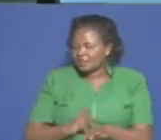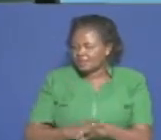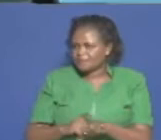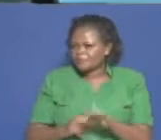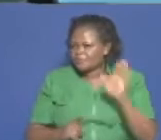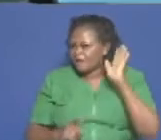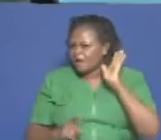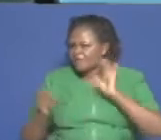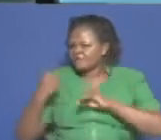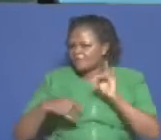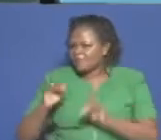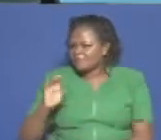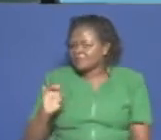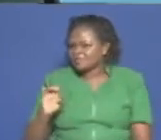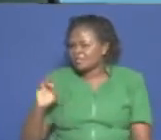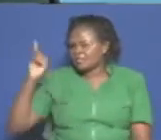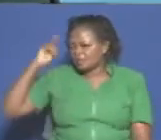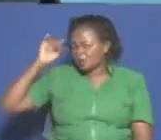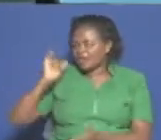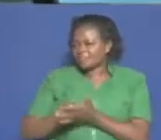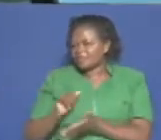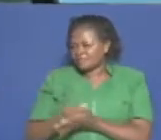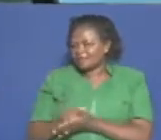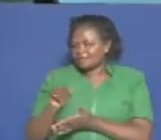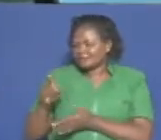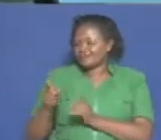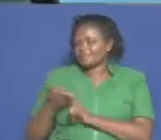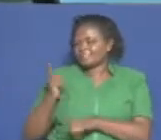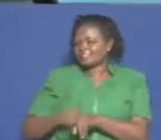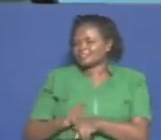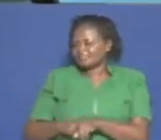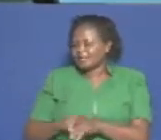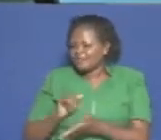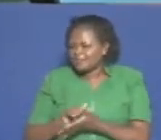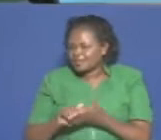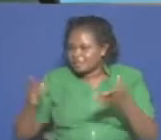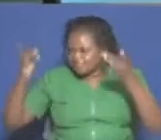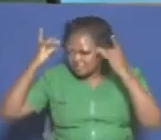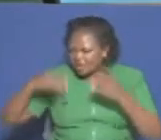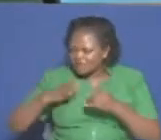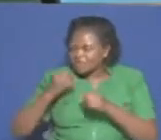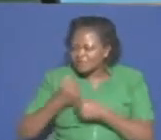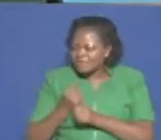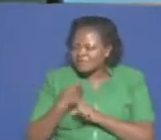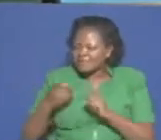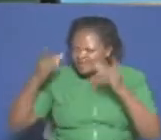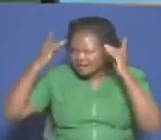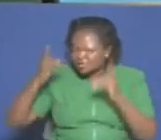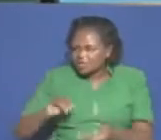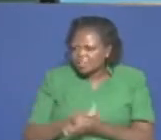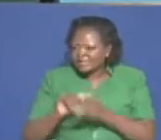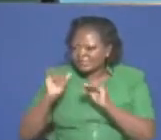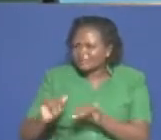tangazo hilo kutoka kwa IBC ukadhani ya kwamba hii ndio mara ya kwanza ambapo uamuzi huu umetolewa, ilhali ni uamuzi ambao umekuwepo kwa